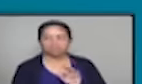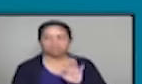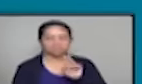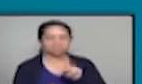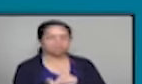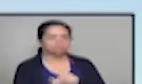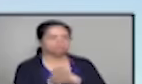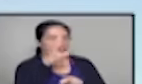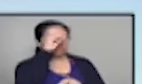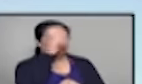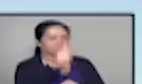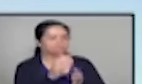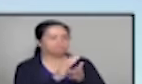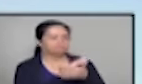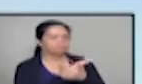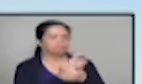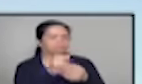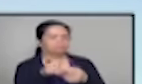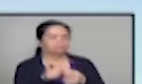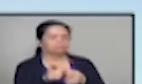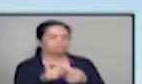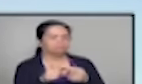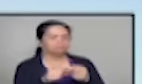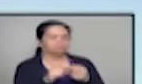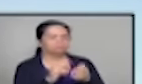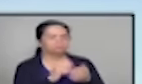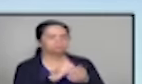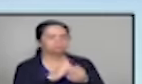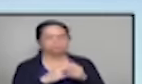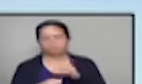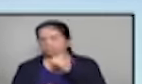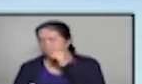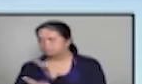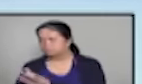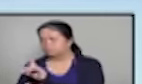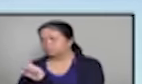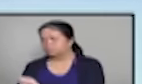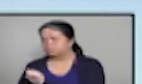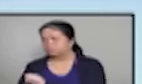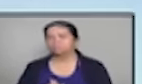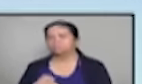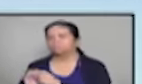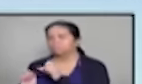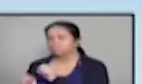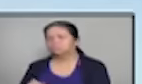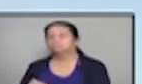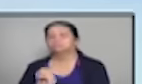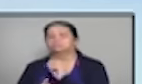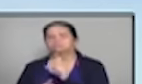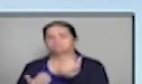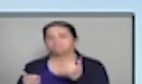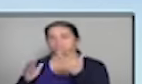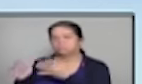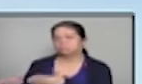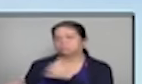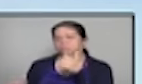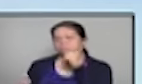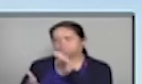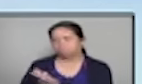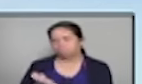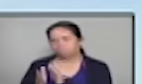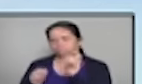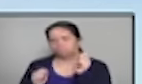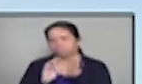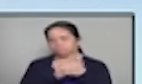yung lalaki. Yung lalaki ni Mrs.? Ng asa ko, opo. Si Mrs. ano pong trabaho? Pharmacist po. Ngayon, iniwan ka ni Mrs., pinagpalit